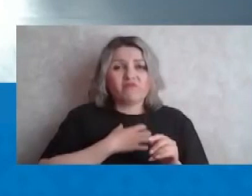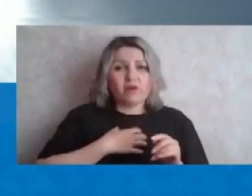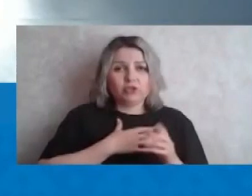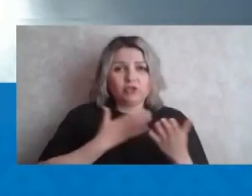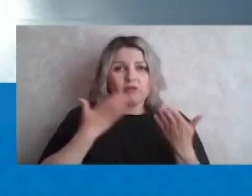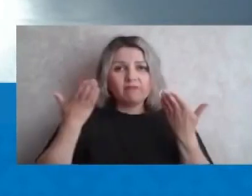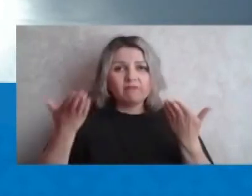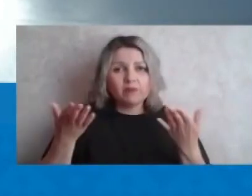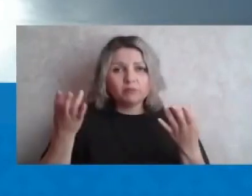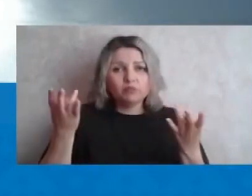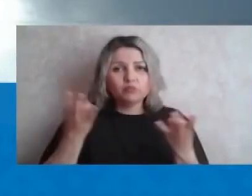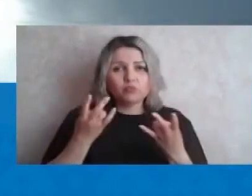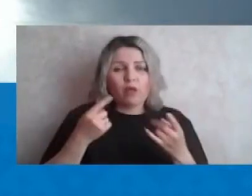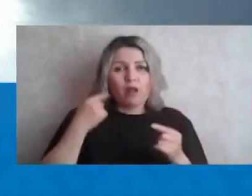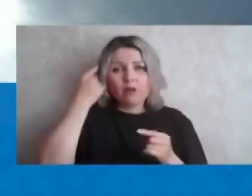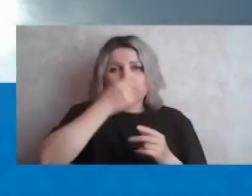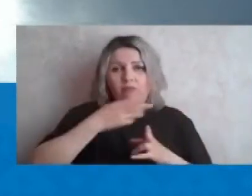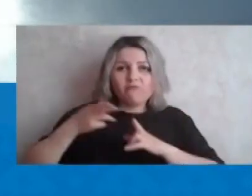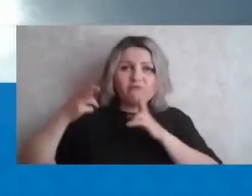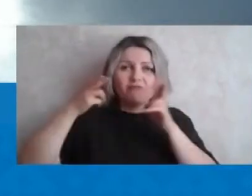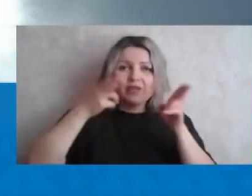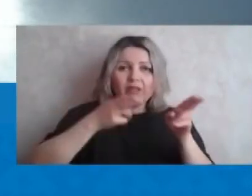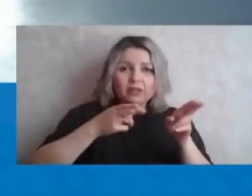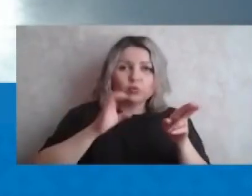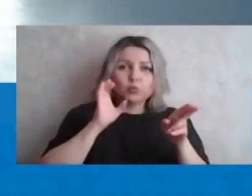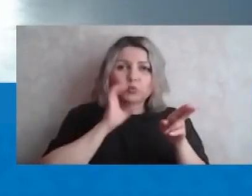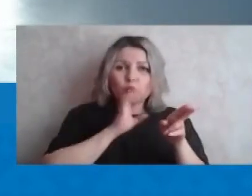нужно лично выехать в Сургут